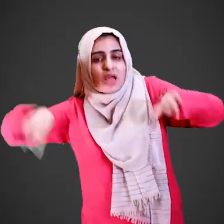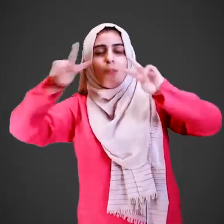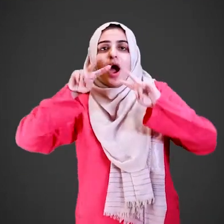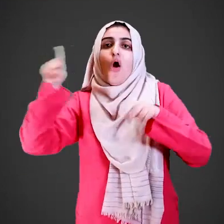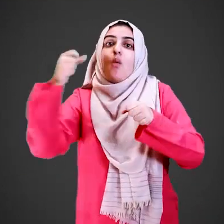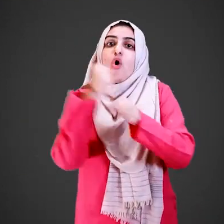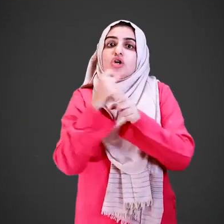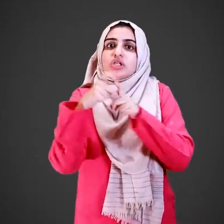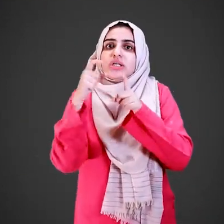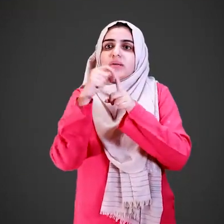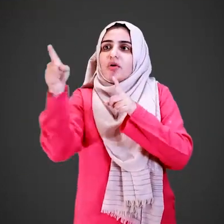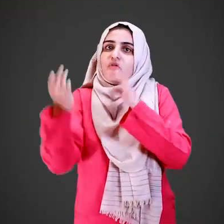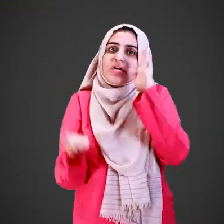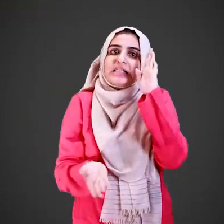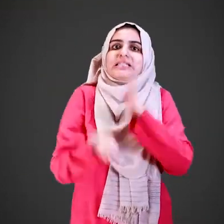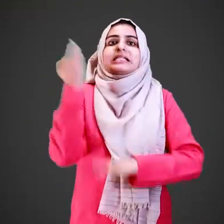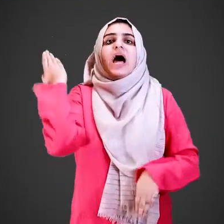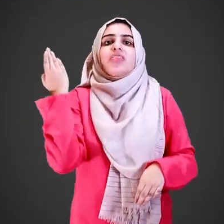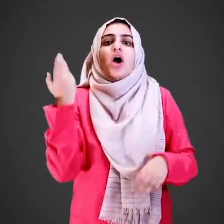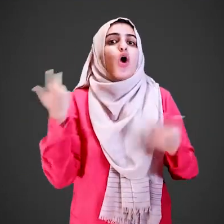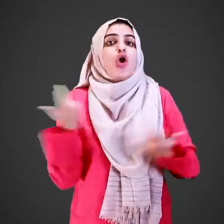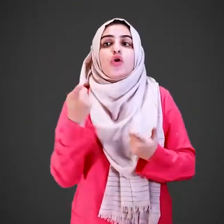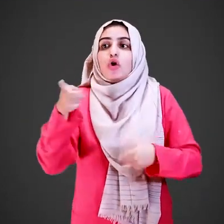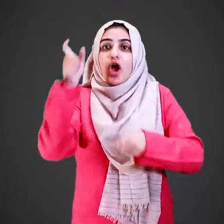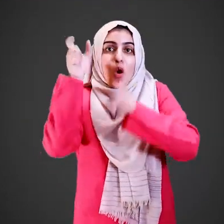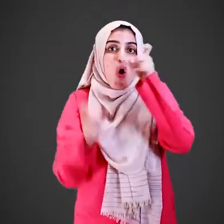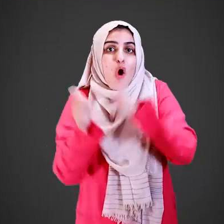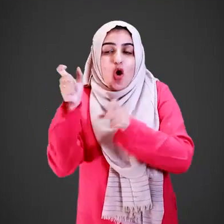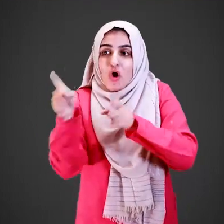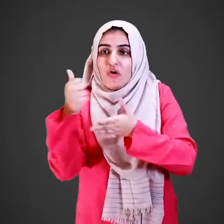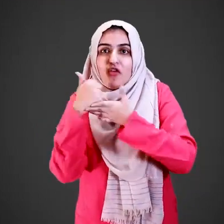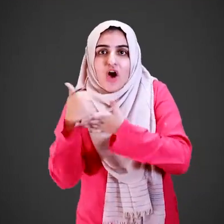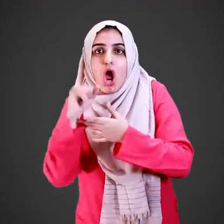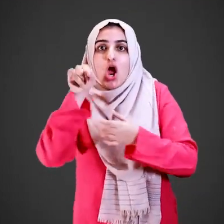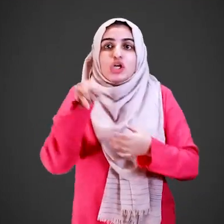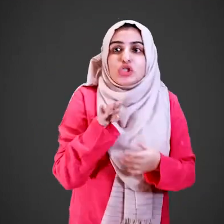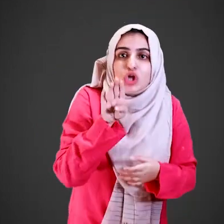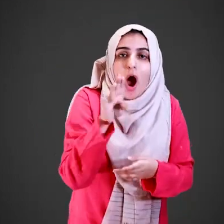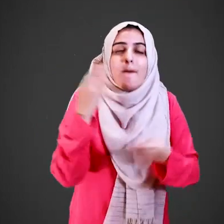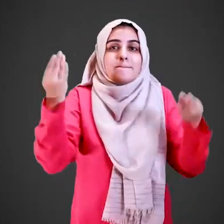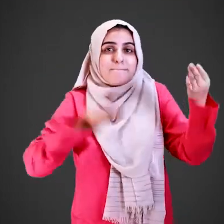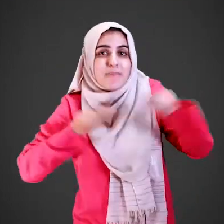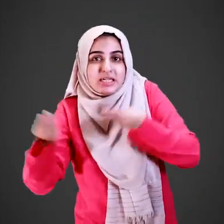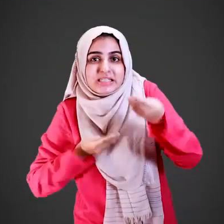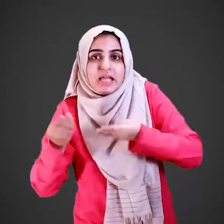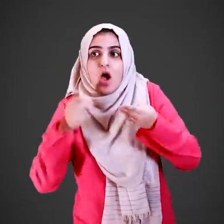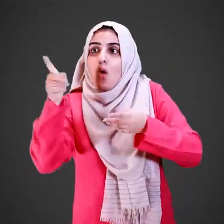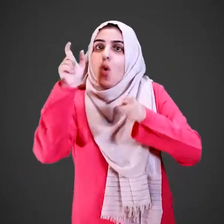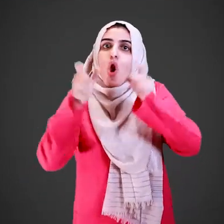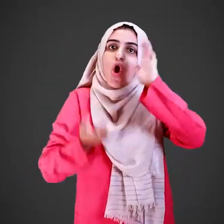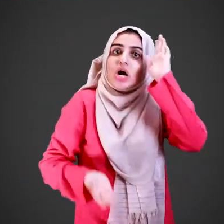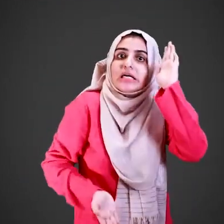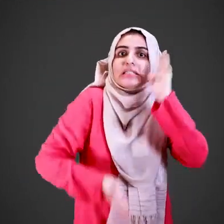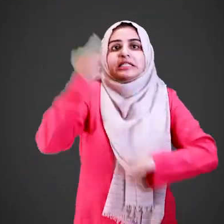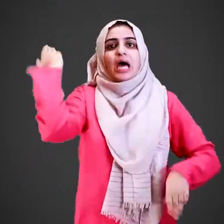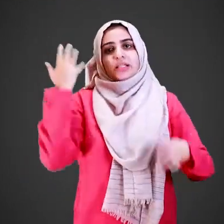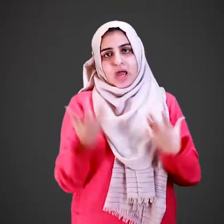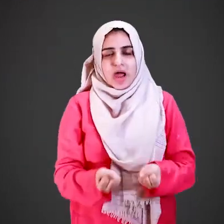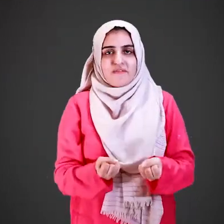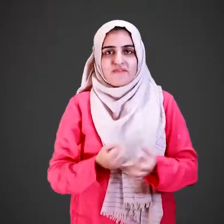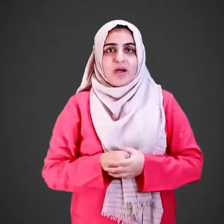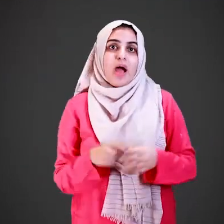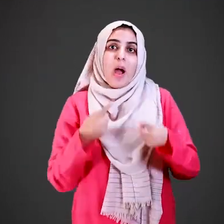के अंदर जो लोगों का लिविंग बीइंग है, रहन सहन है, जो उनका स्टैंडर्ड है वो किस कदर अच्छा है, उसका अंदाज़ा